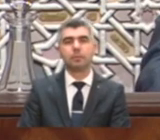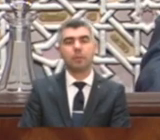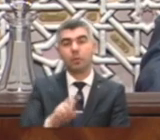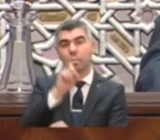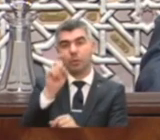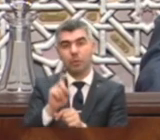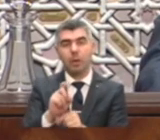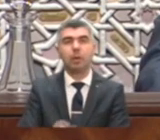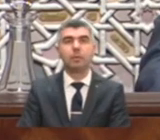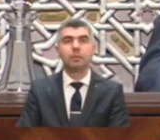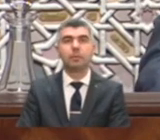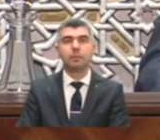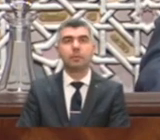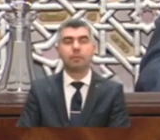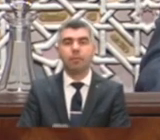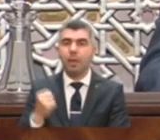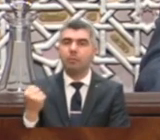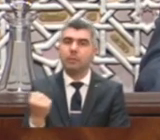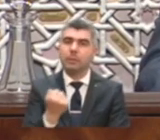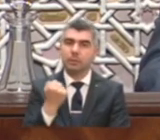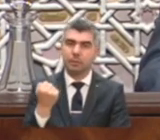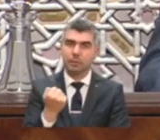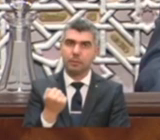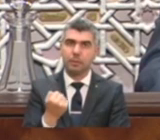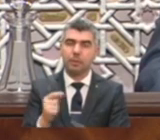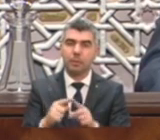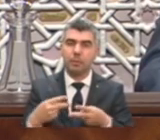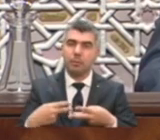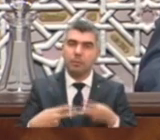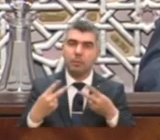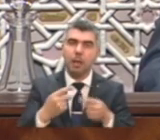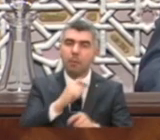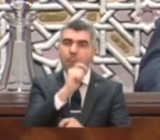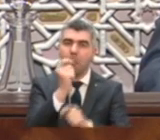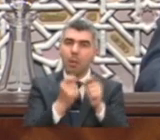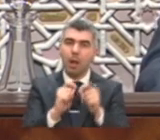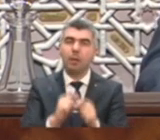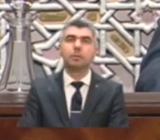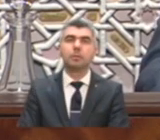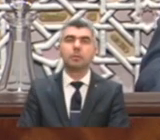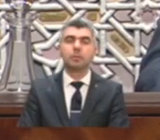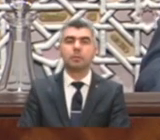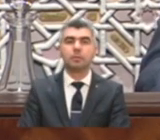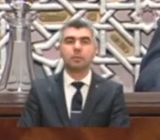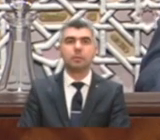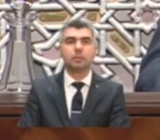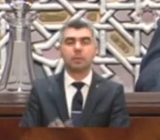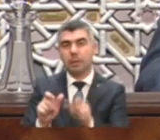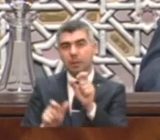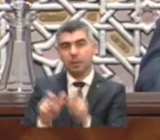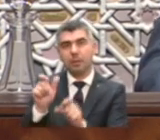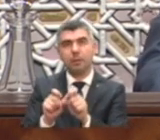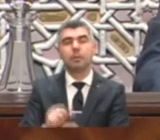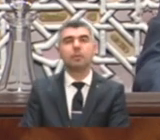السؤال العاشر عن تأخر الحاصل في إخراج تصاميم تهيئة للسيدات والسادة النواب